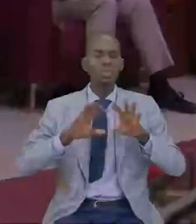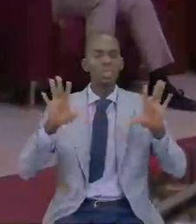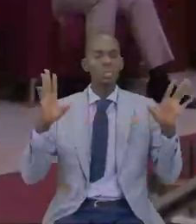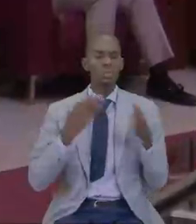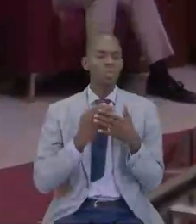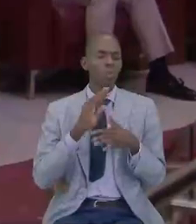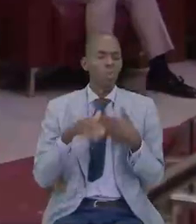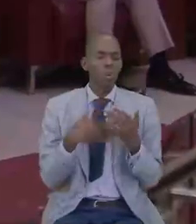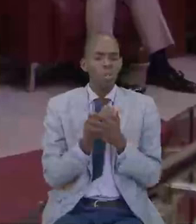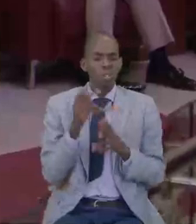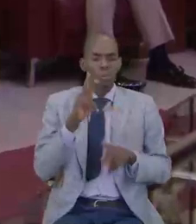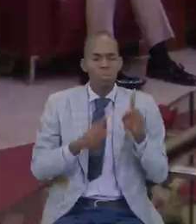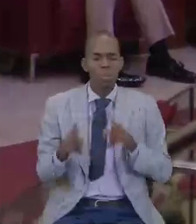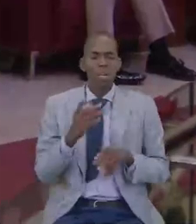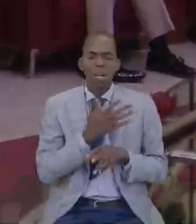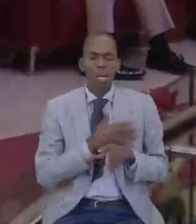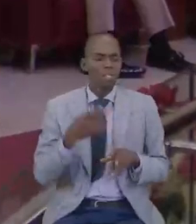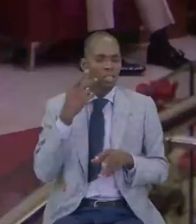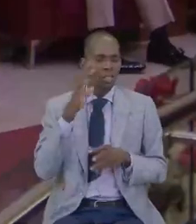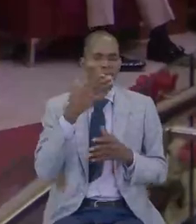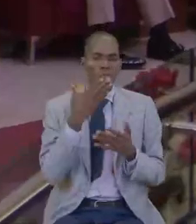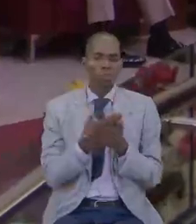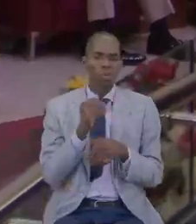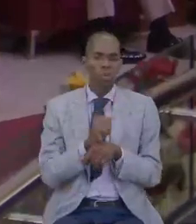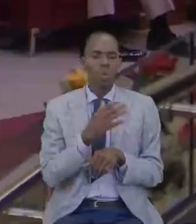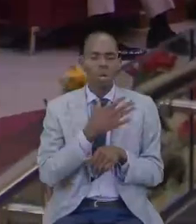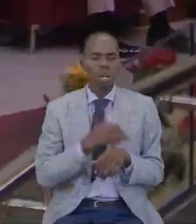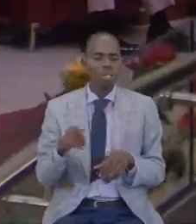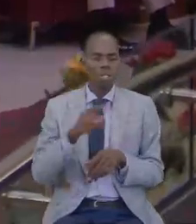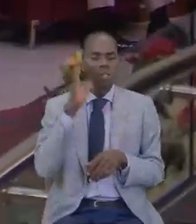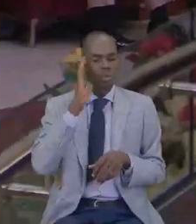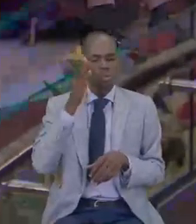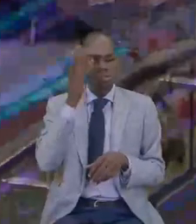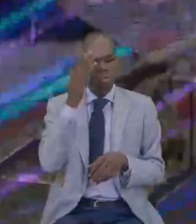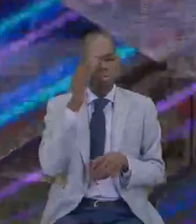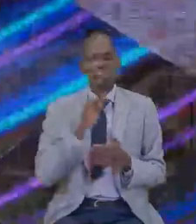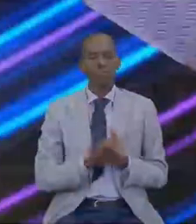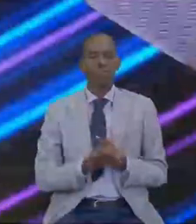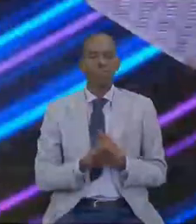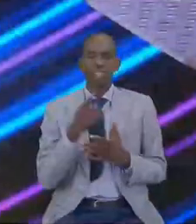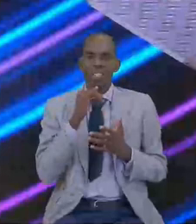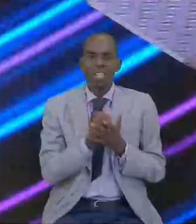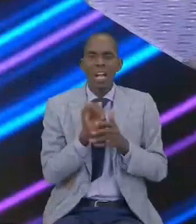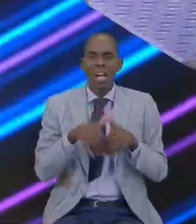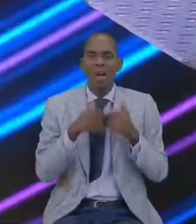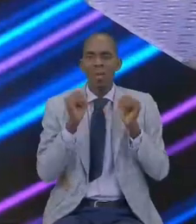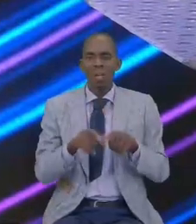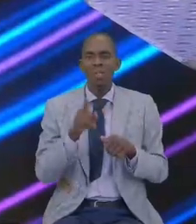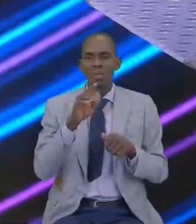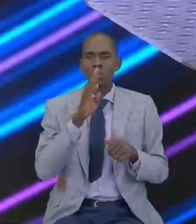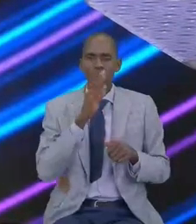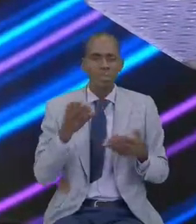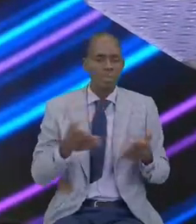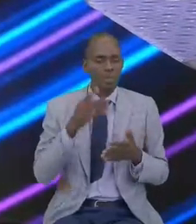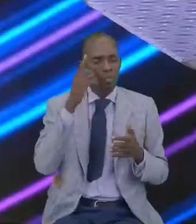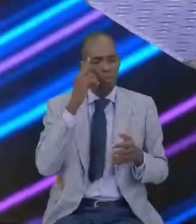voir tes bonnes œuvres et savoir que voici là où tu tiens? Comment est-ce que tu peux être dans un lieu pendant 2-3 ans et